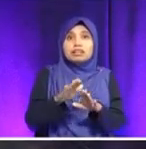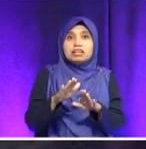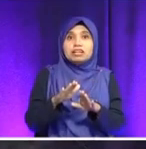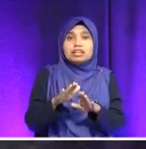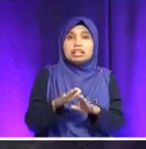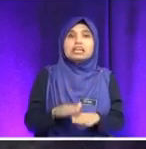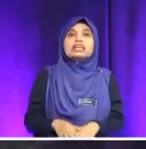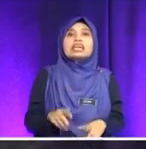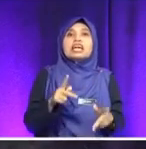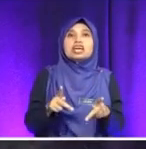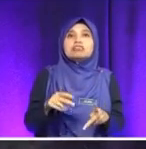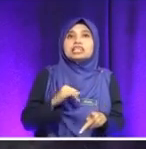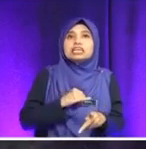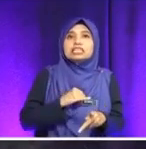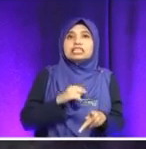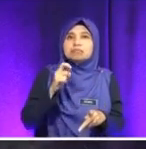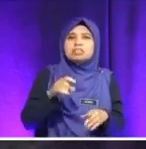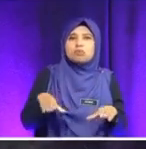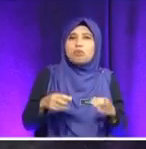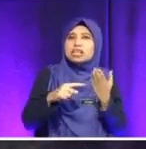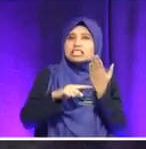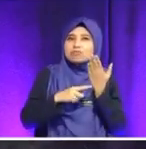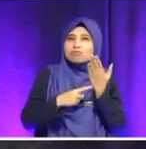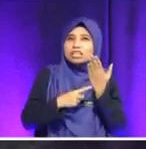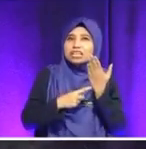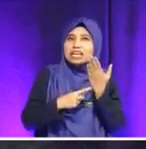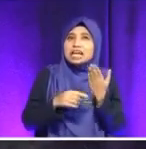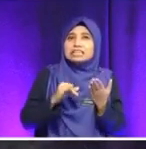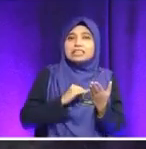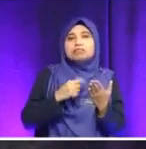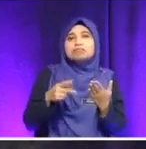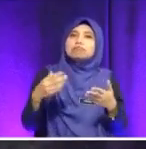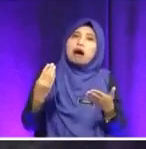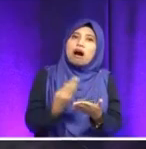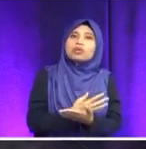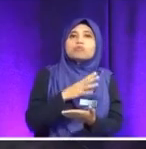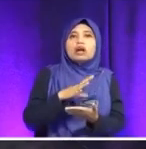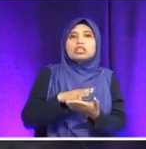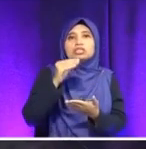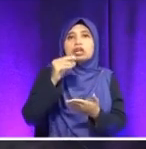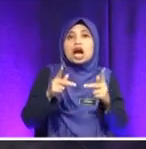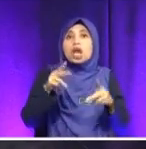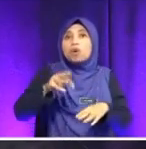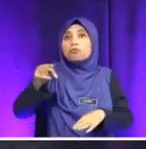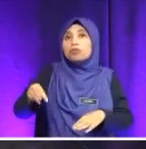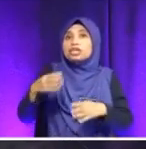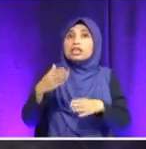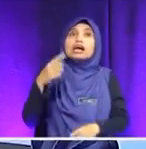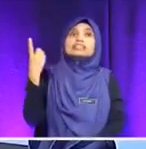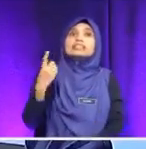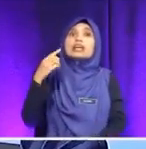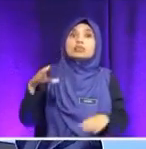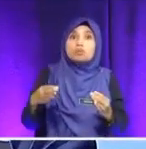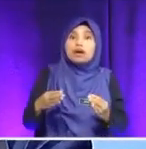ni kena buat semula ni. Kena buat semula eh? Okey, baiklah je lah. Saya pun baru belajar kan. Betul. Jadi murid-murid kalau dah selalu buat, saya rasa dapat buat